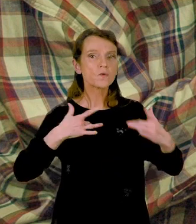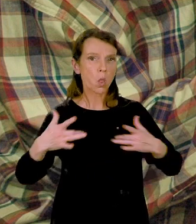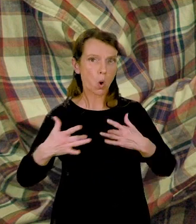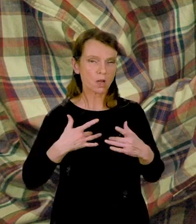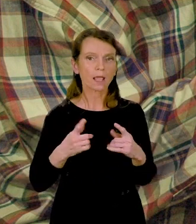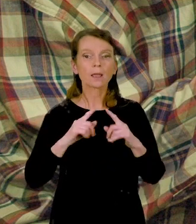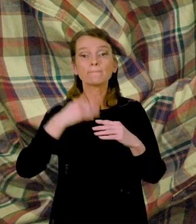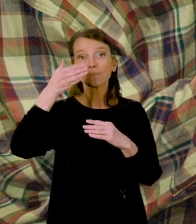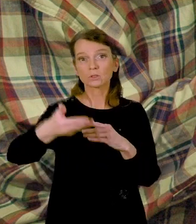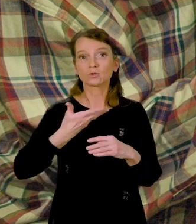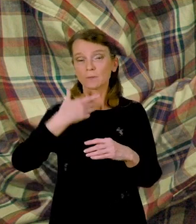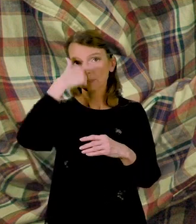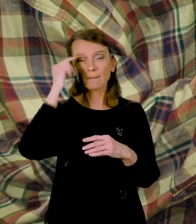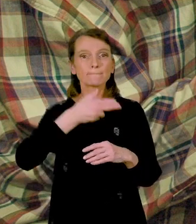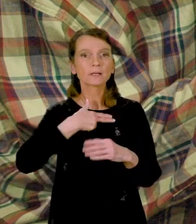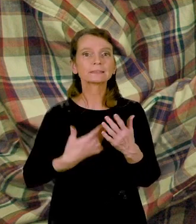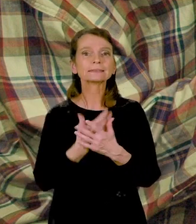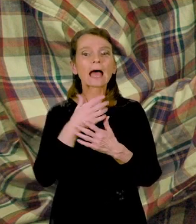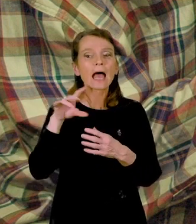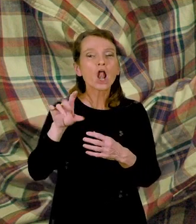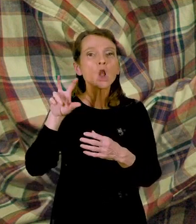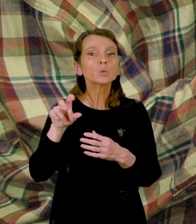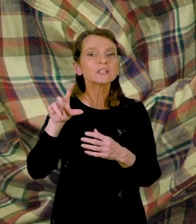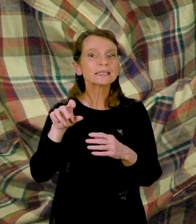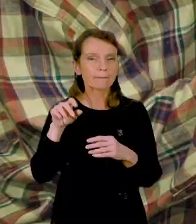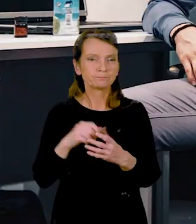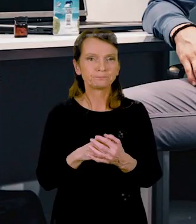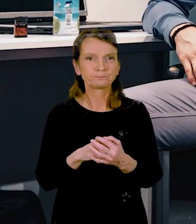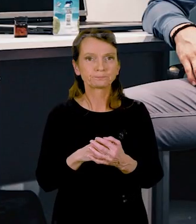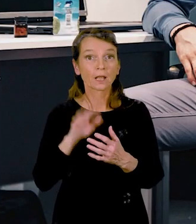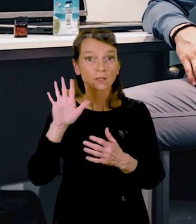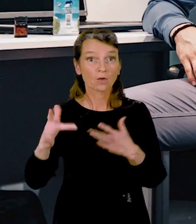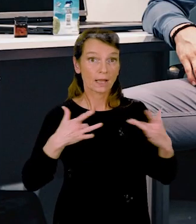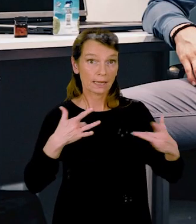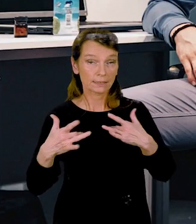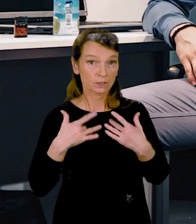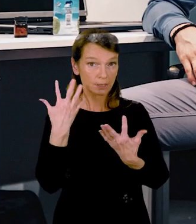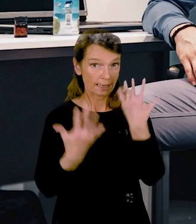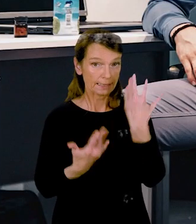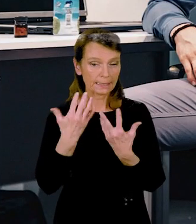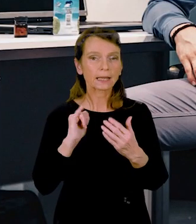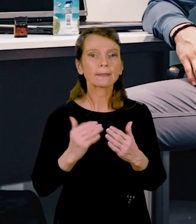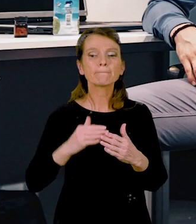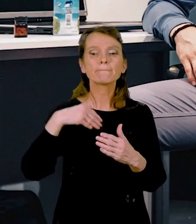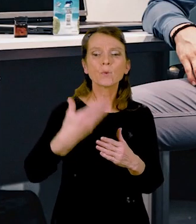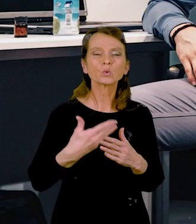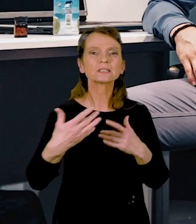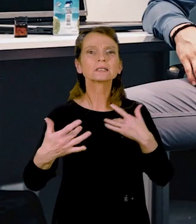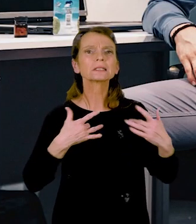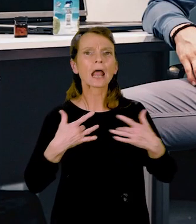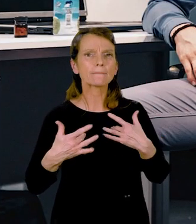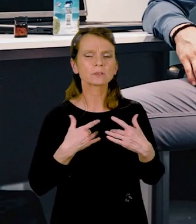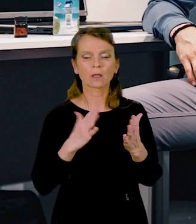je prejel nacionalno priznanje za animiranje lutk. Njegova gledališka igra je postdramska,